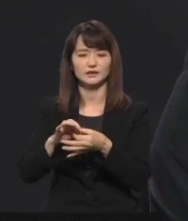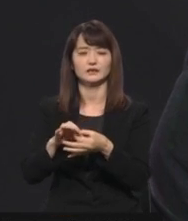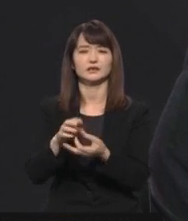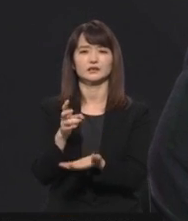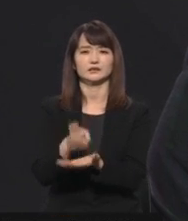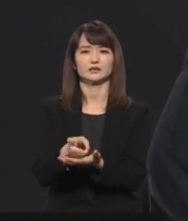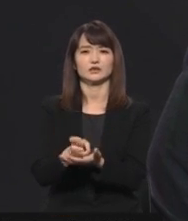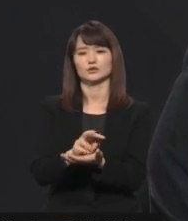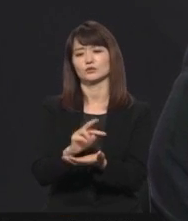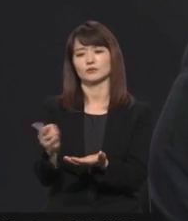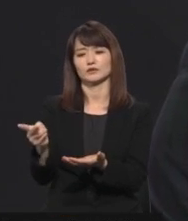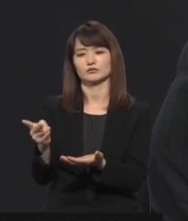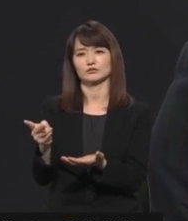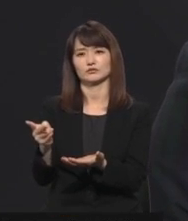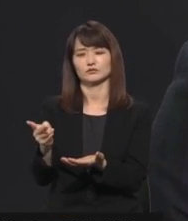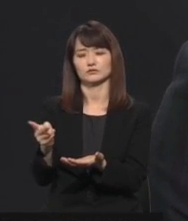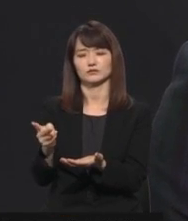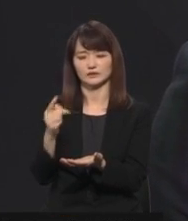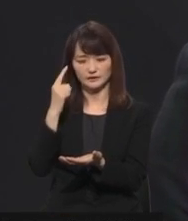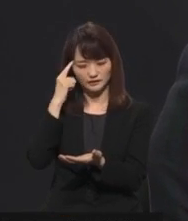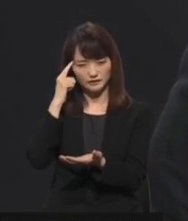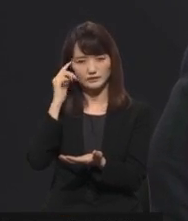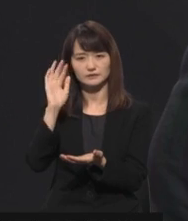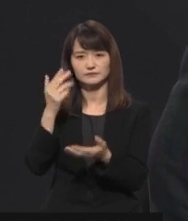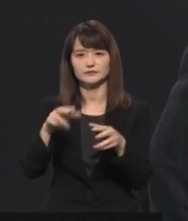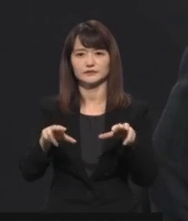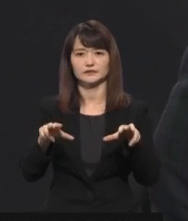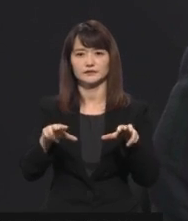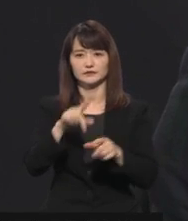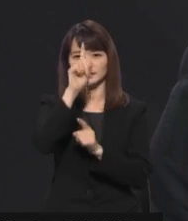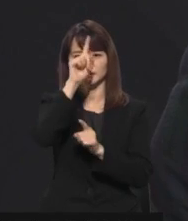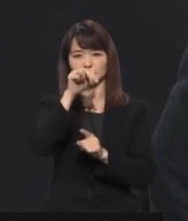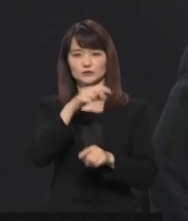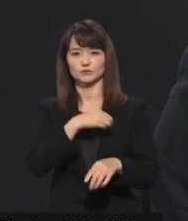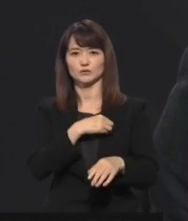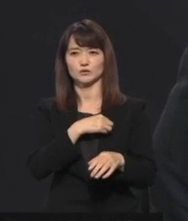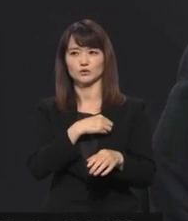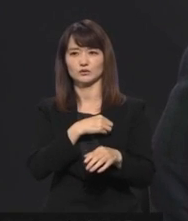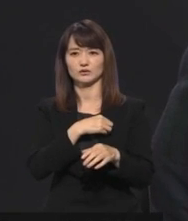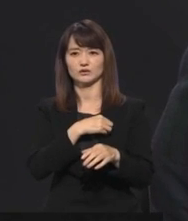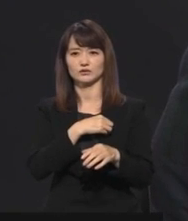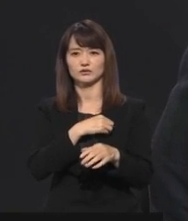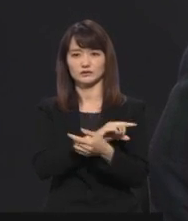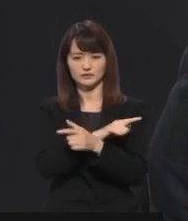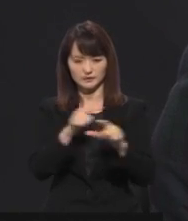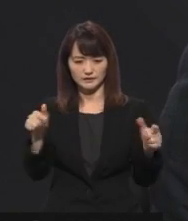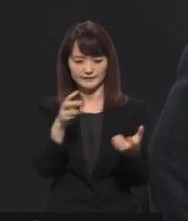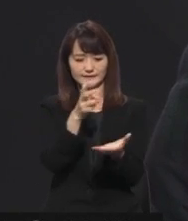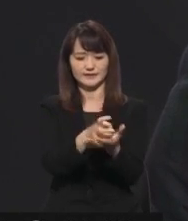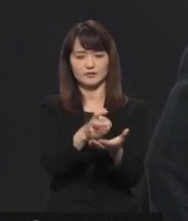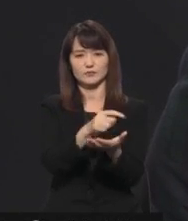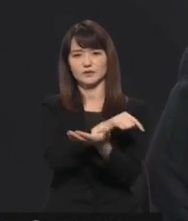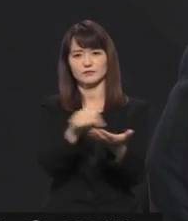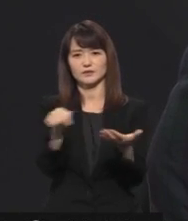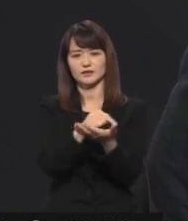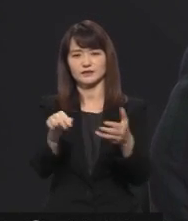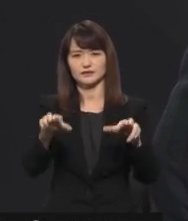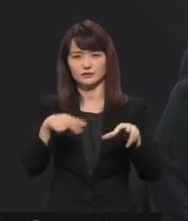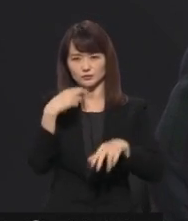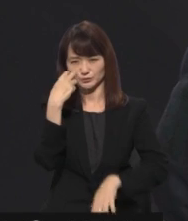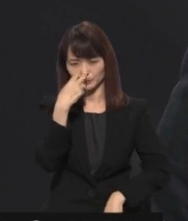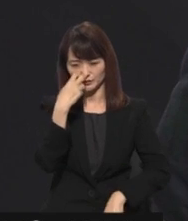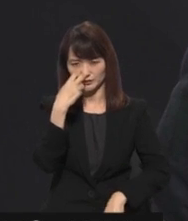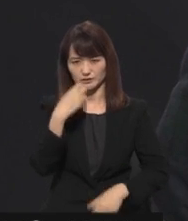움직여 가게 되는가 라는 생각이 들게 되는데 현재 이제 명 원 을 둘러싸고 있는 여러 사법 리스크 데 또 현실화되고 있는 만큼